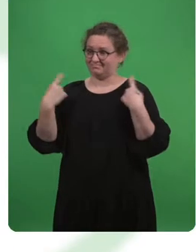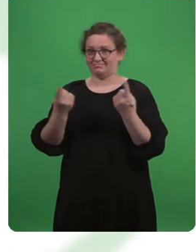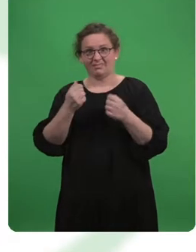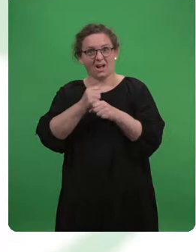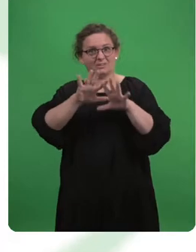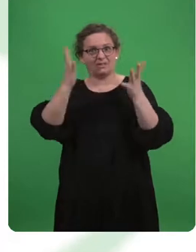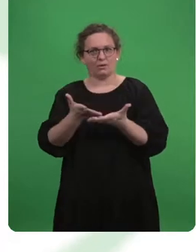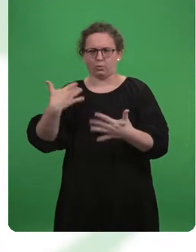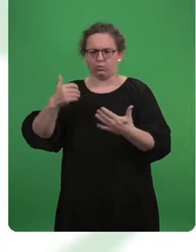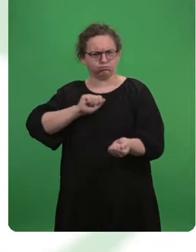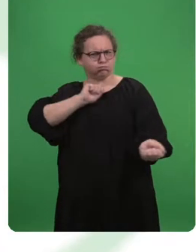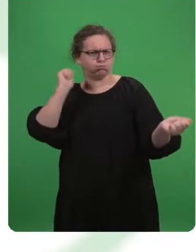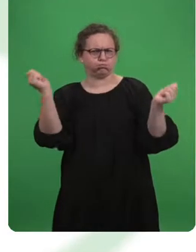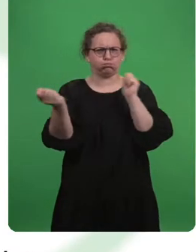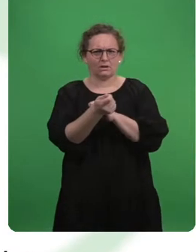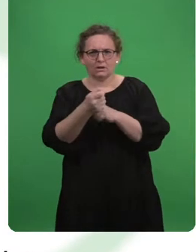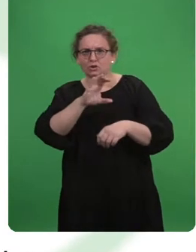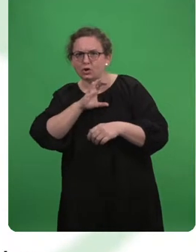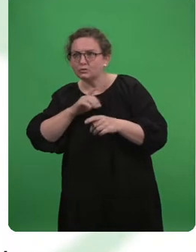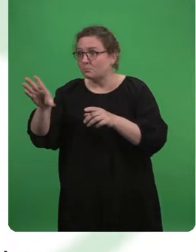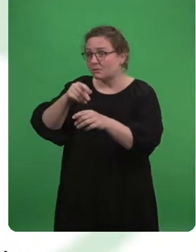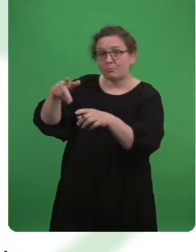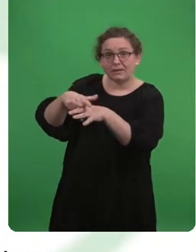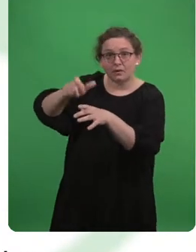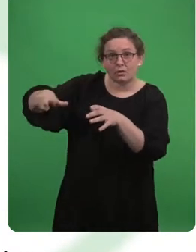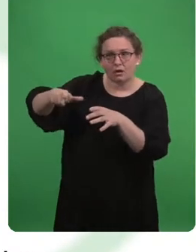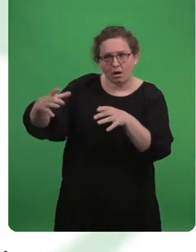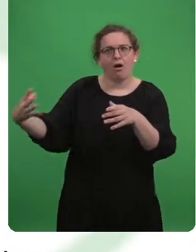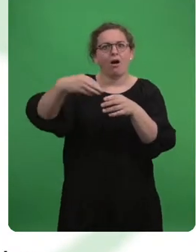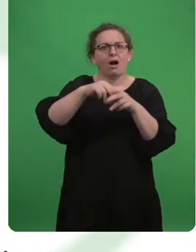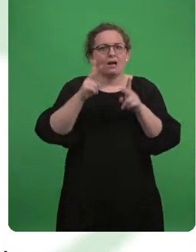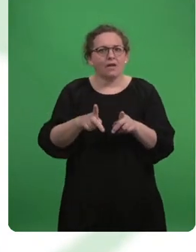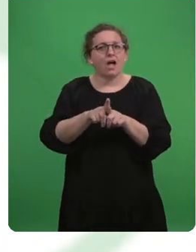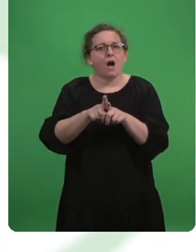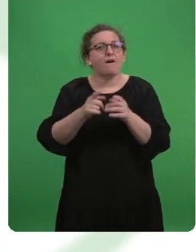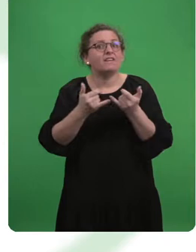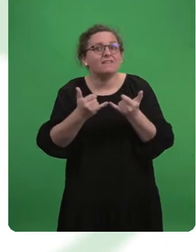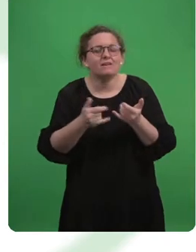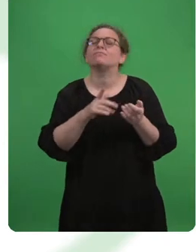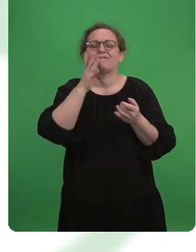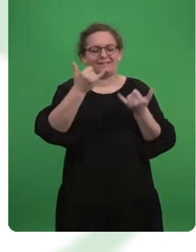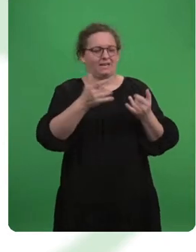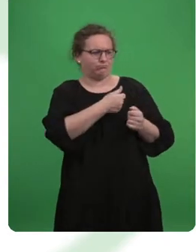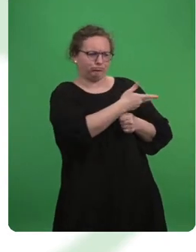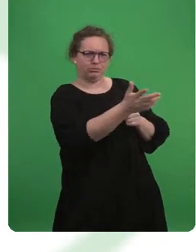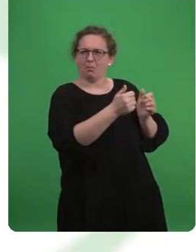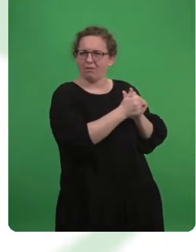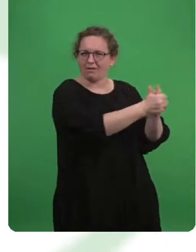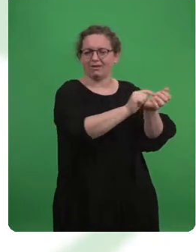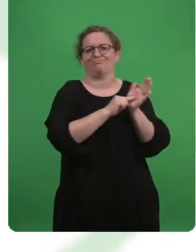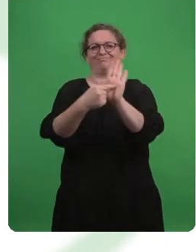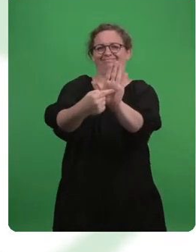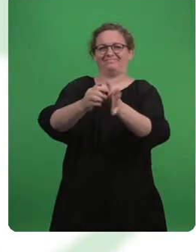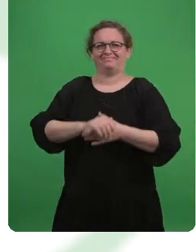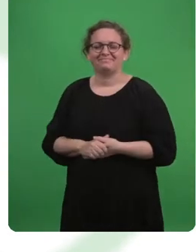Unsere Arbeitswelt hat sich sehr verändert. Welche Chancen das für Menschen mit Behinderung bringt, wollen wir gemeinsam mit unserem Partner